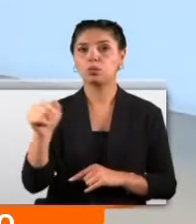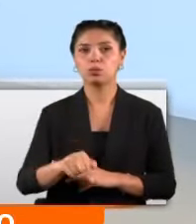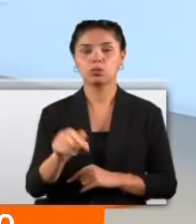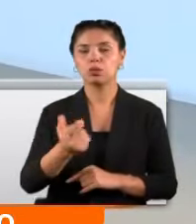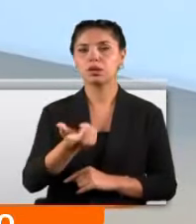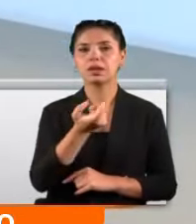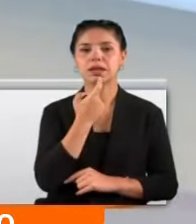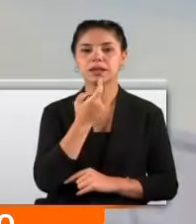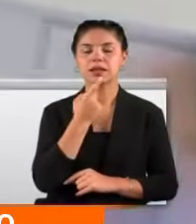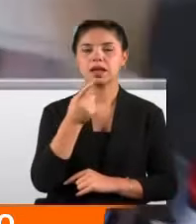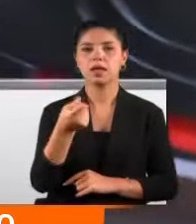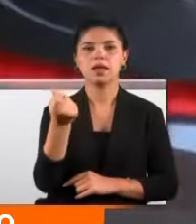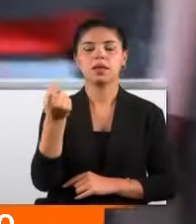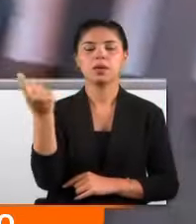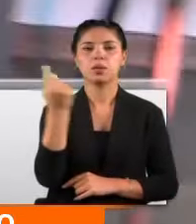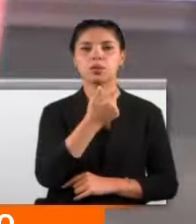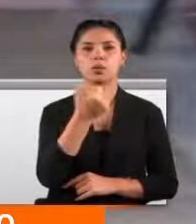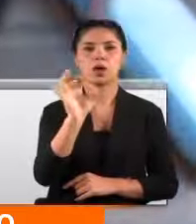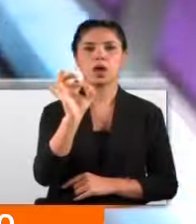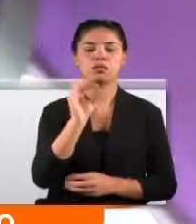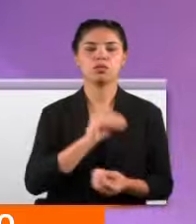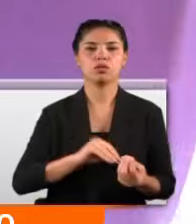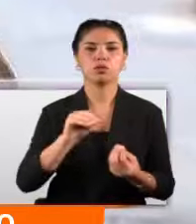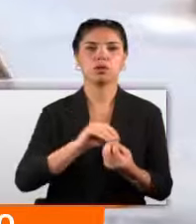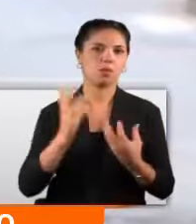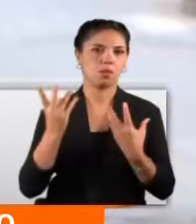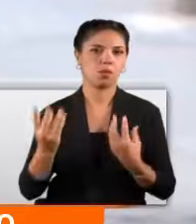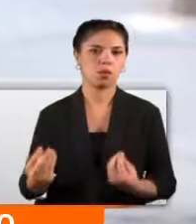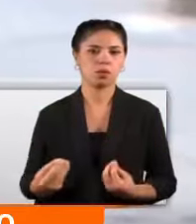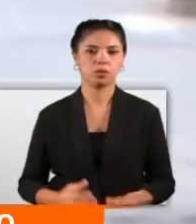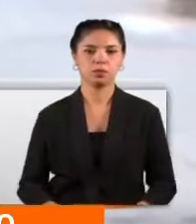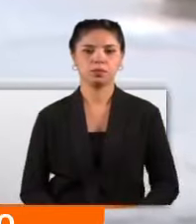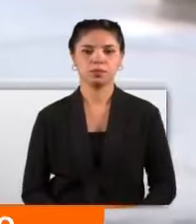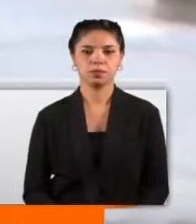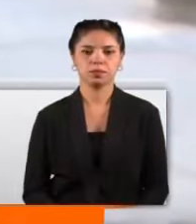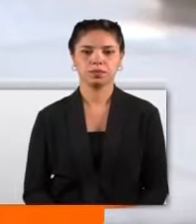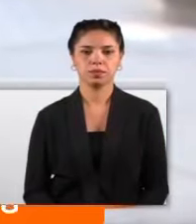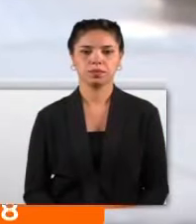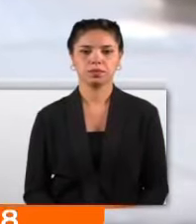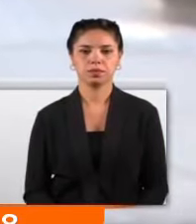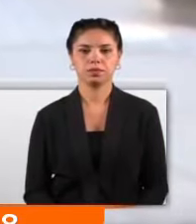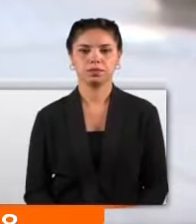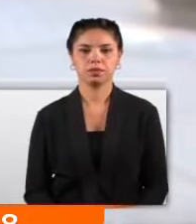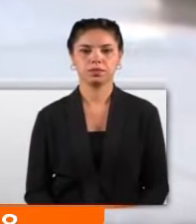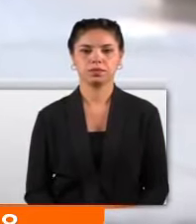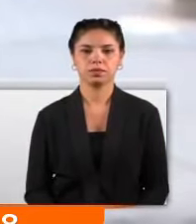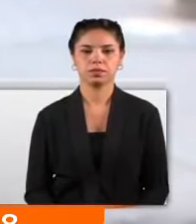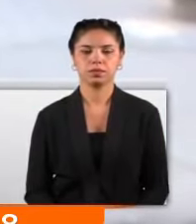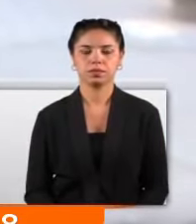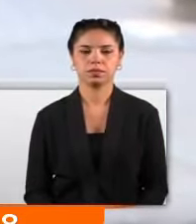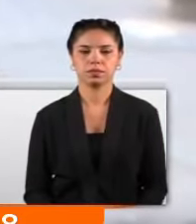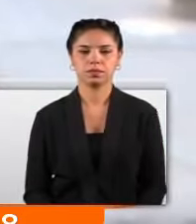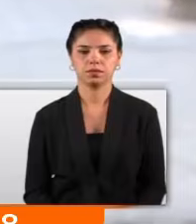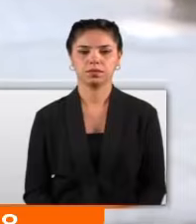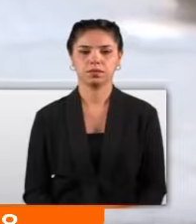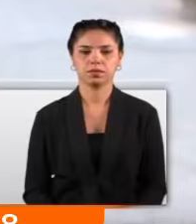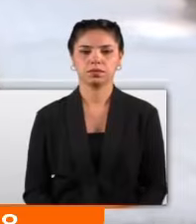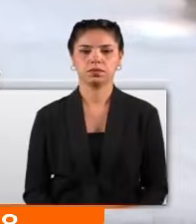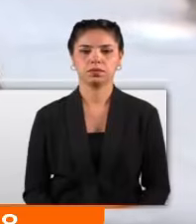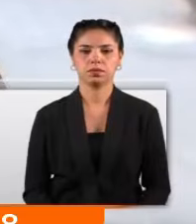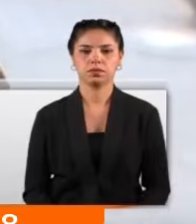yıl fiyatlar %60'a varan oranda zamlandı. 3 kişilik odaya 27,5'a anlaştım. Yıllık ne kadar oluyor?